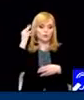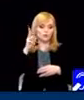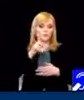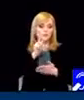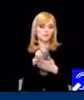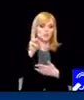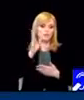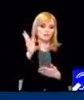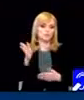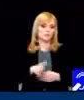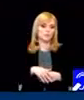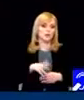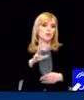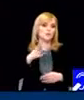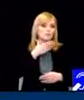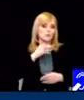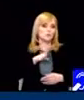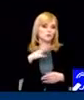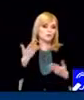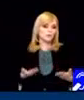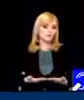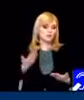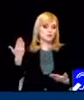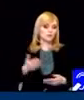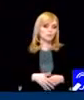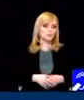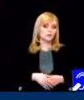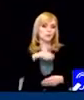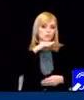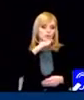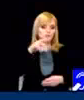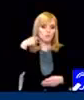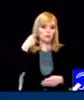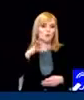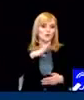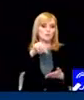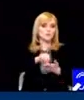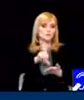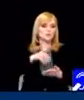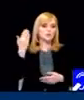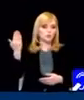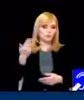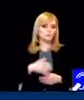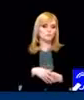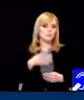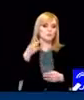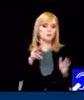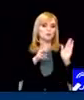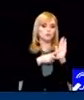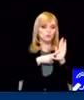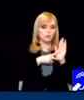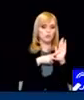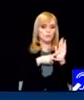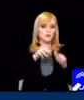frumos moment al carierei politice al Alexandru Marghiloman a fost prezența lui pe